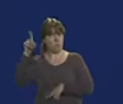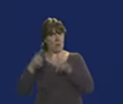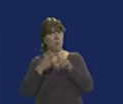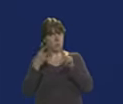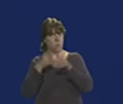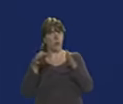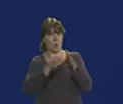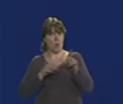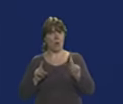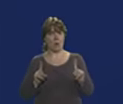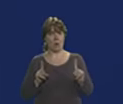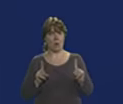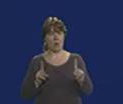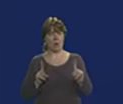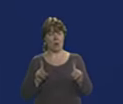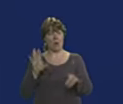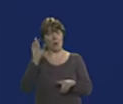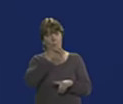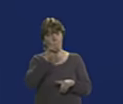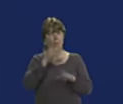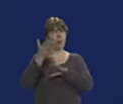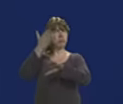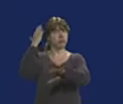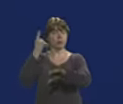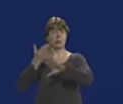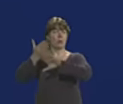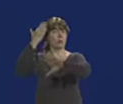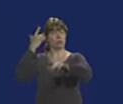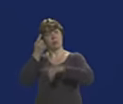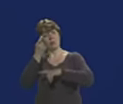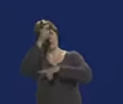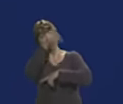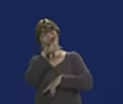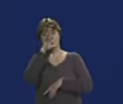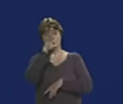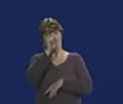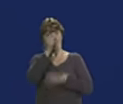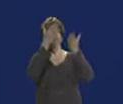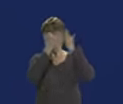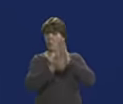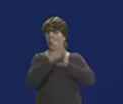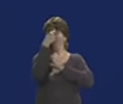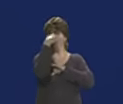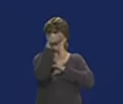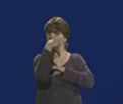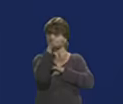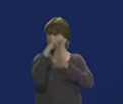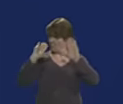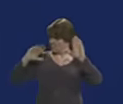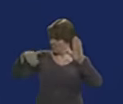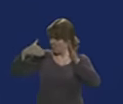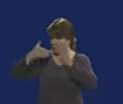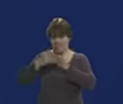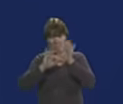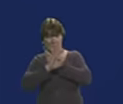considérable. Pensez que depuis le général de Gaulle, aucun président de la République n'a pris le risque de casser